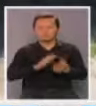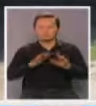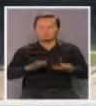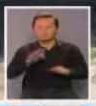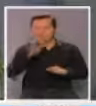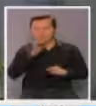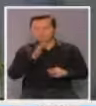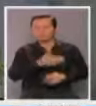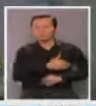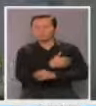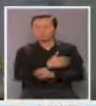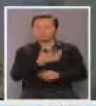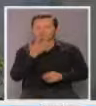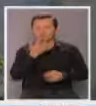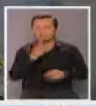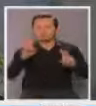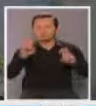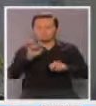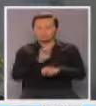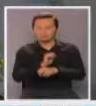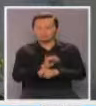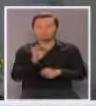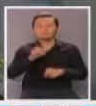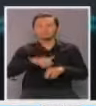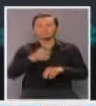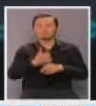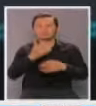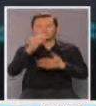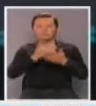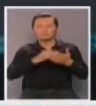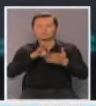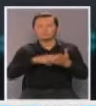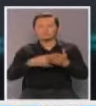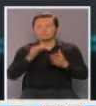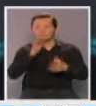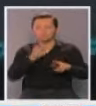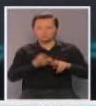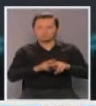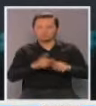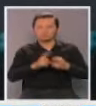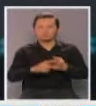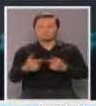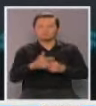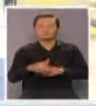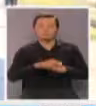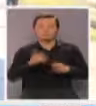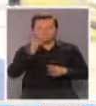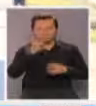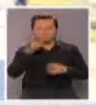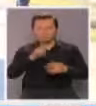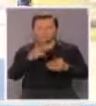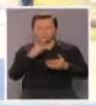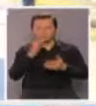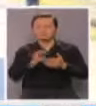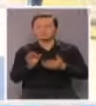время, температура воздуха, название остановки и, главное, расписание маршрутов. Вместе с этим жители ОТРАО через мобильные связи